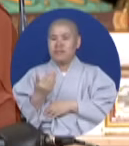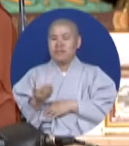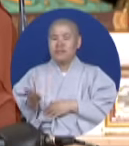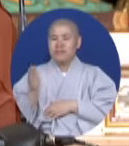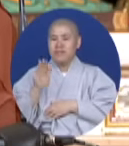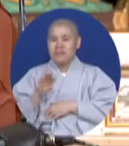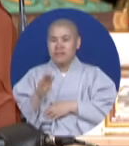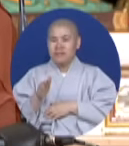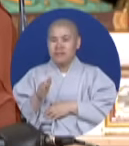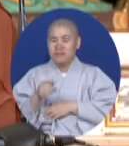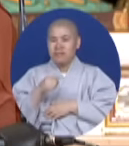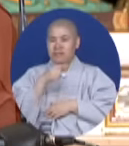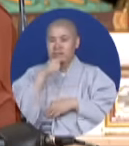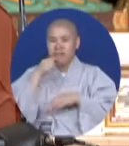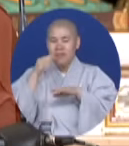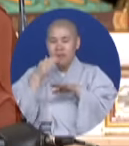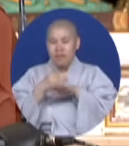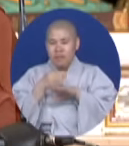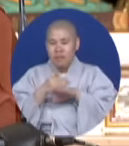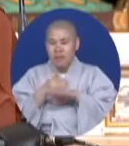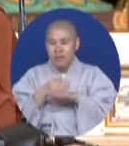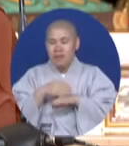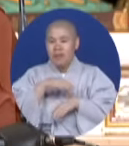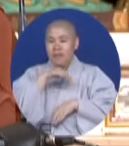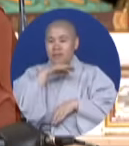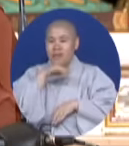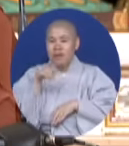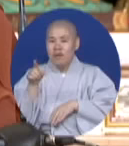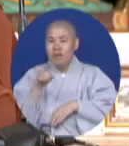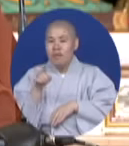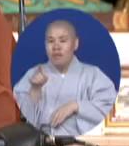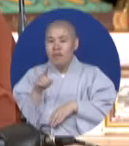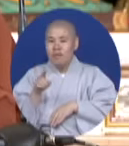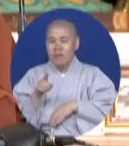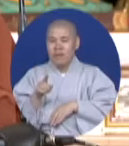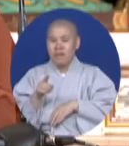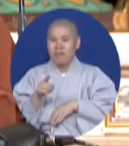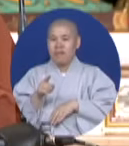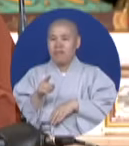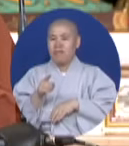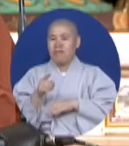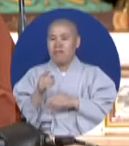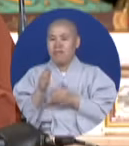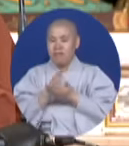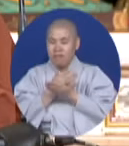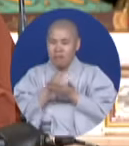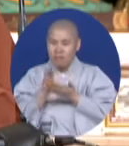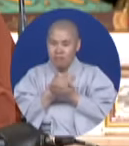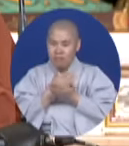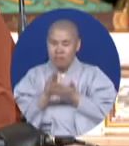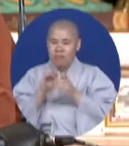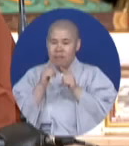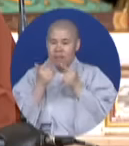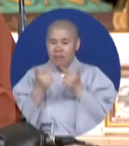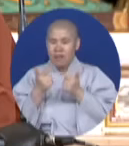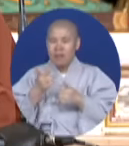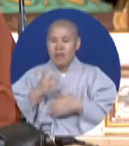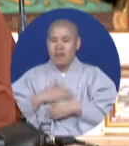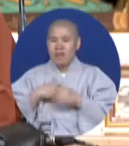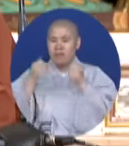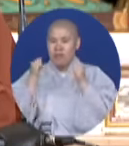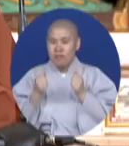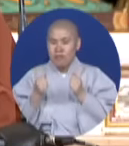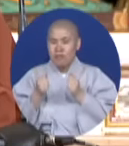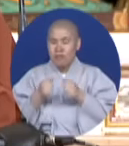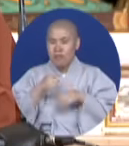그런데 저 북한산 나이가 몇 살이냐 이거 안 따집니다. 그럼 나도 나도